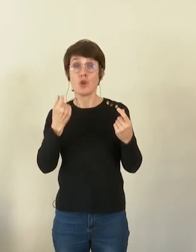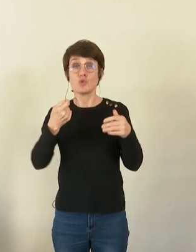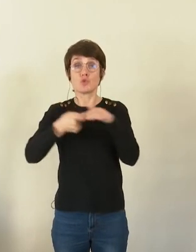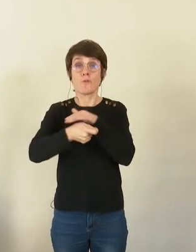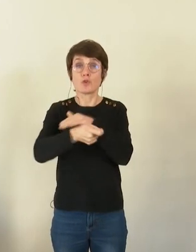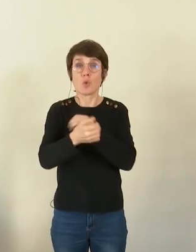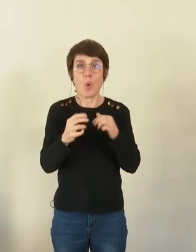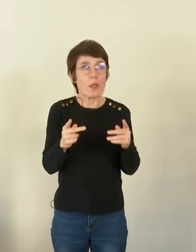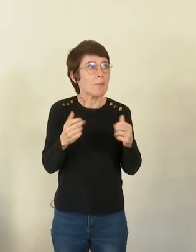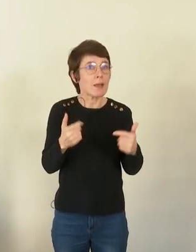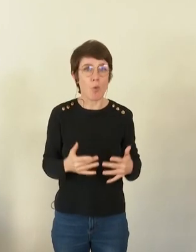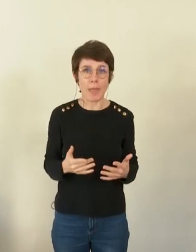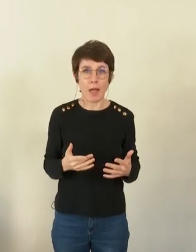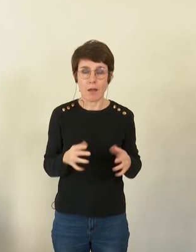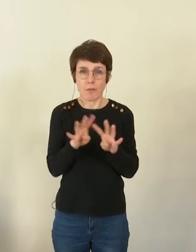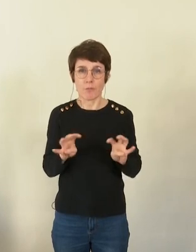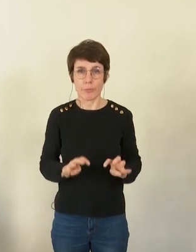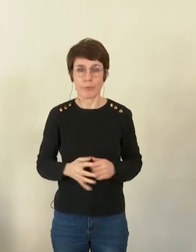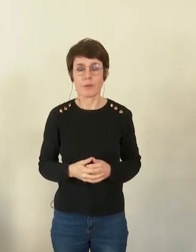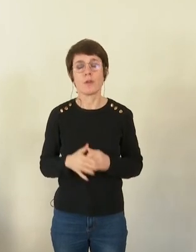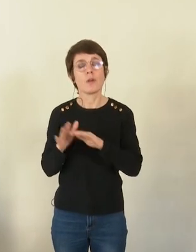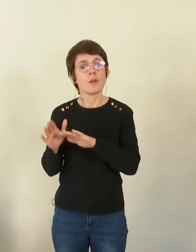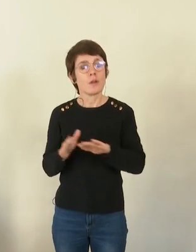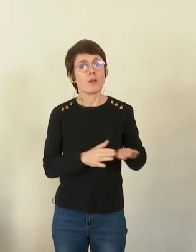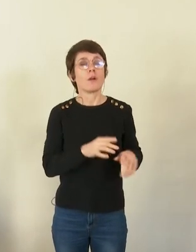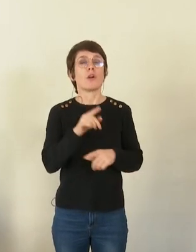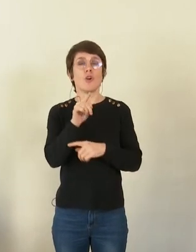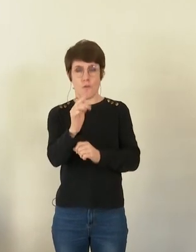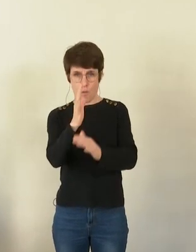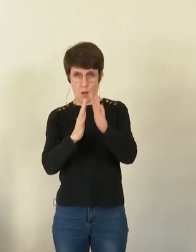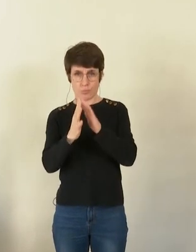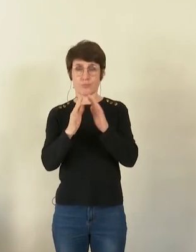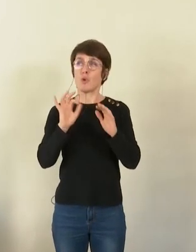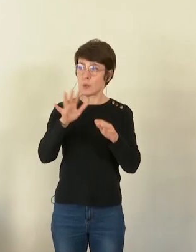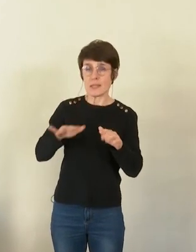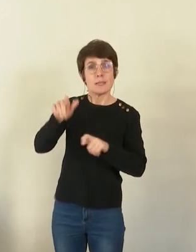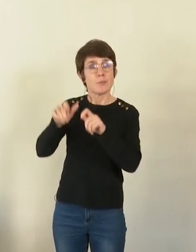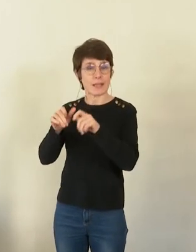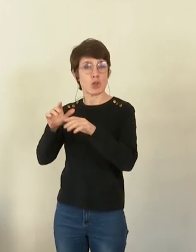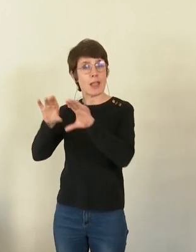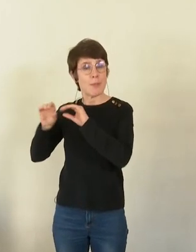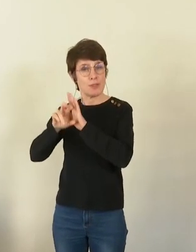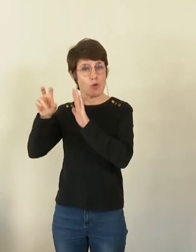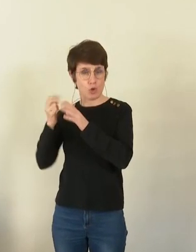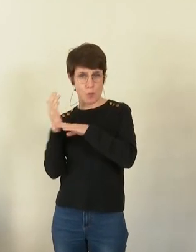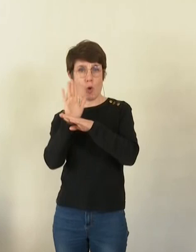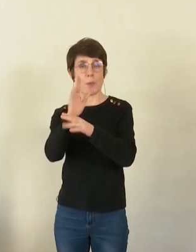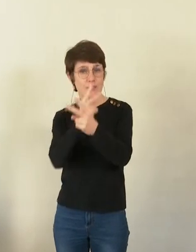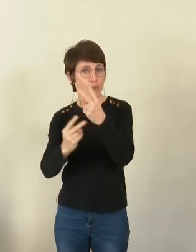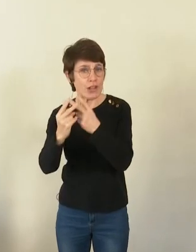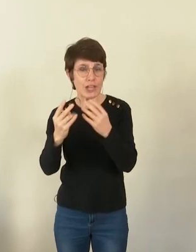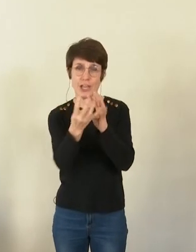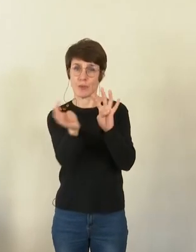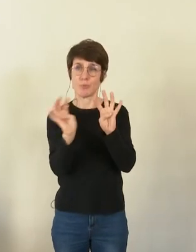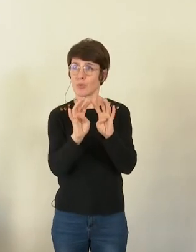s'agirait enfin vous annoncez une représentativité des Grenoblois la distribution d'in forfait mensuel un réseau conventionné